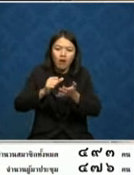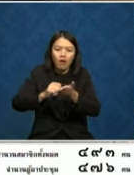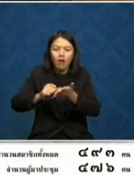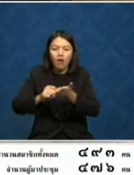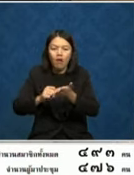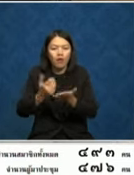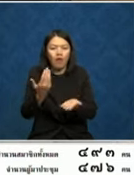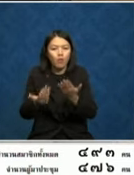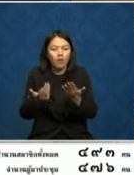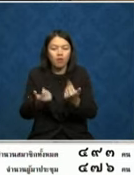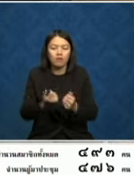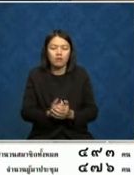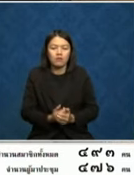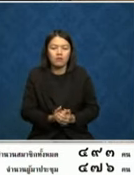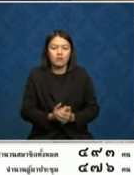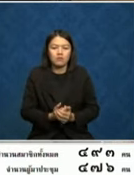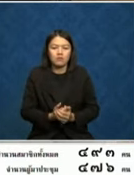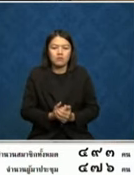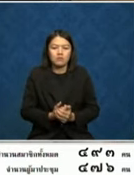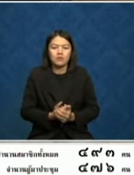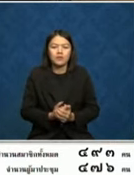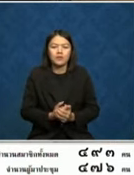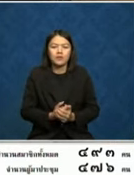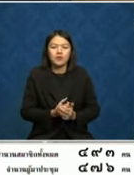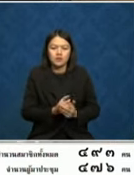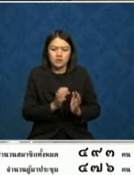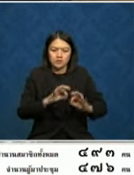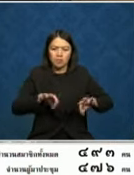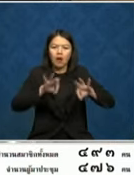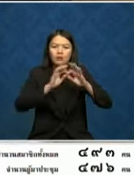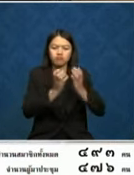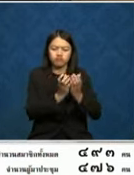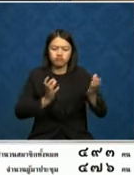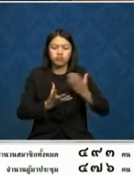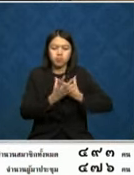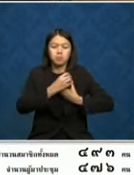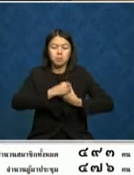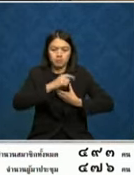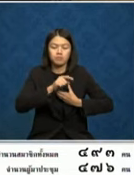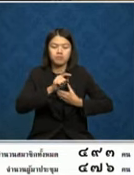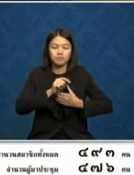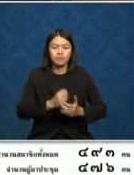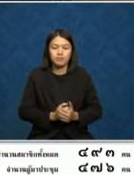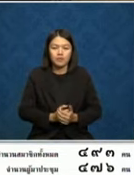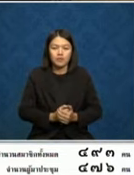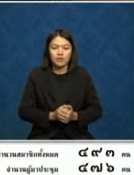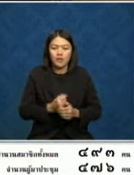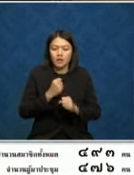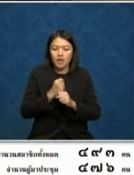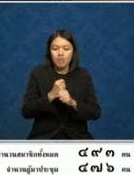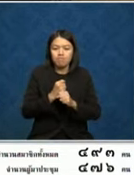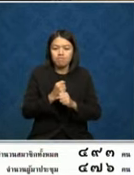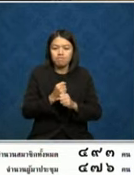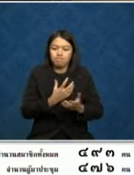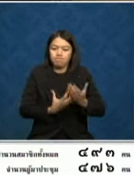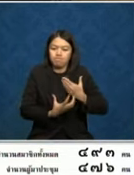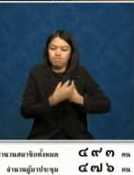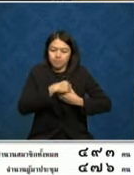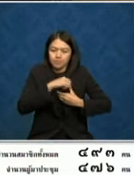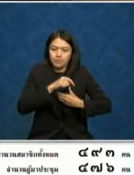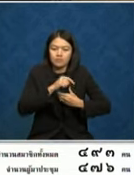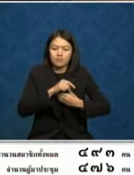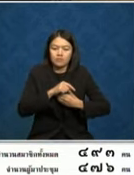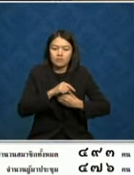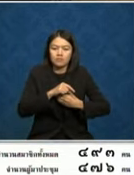ความเชื่อมั่นก็ตามธรรมาภิบาลครับธรรมาภิบาลนั้นเป็นเรื่องที่สำคัญที่จะต้องทำวันนี้ตล